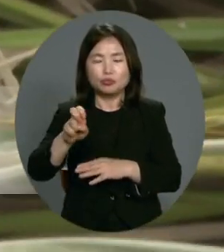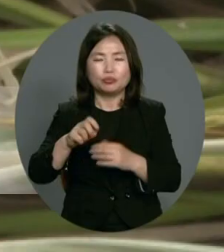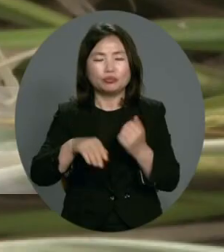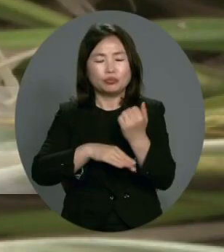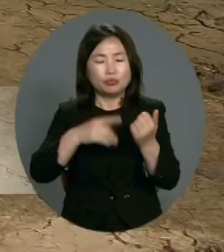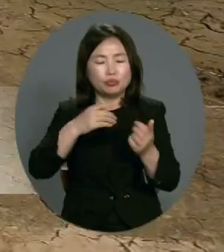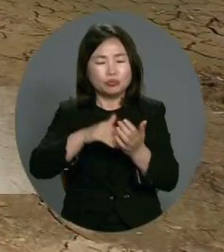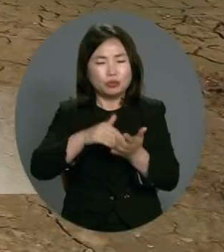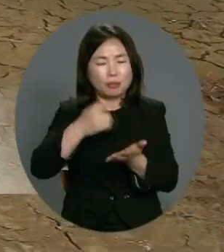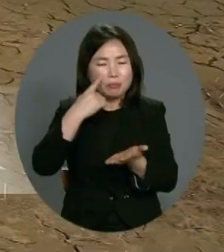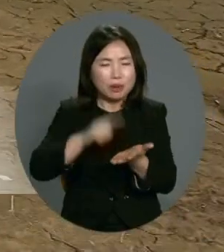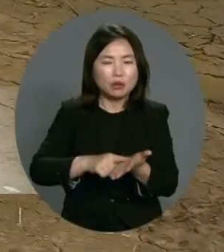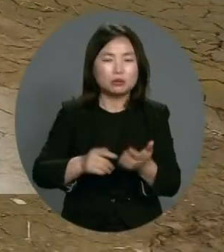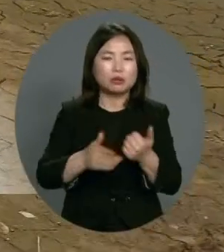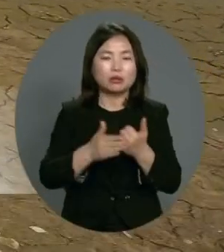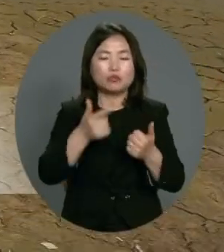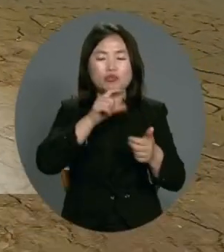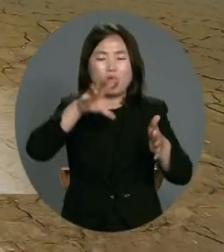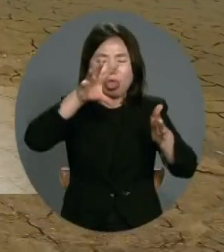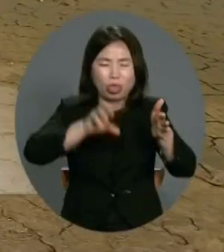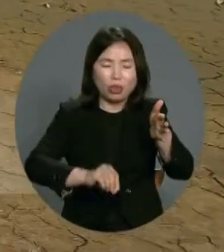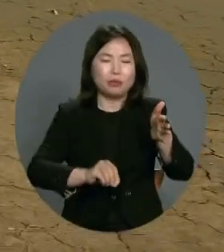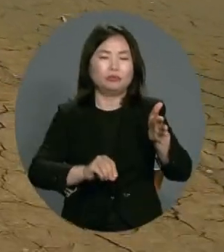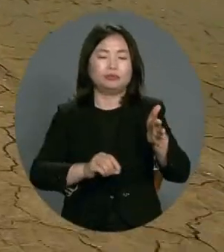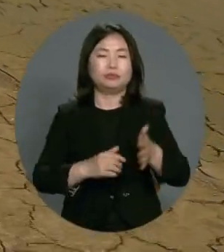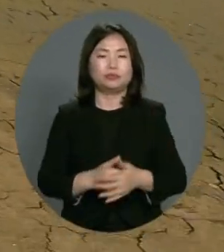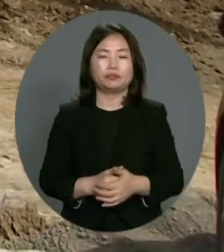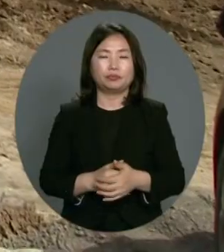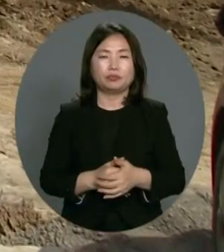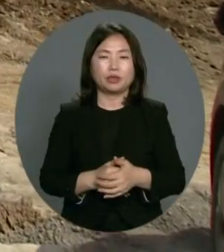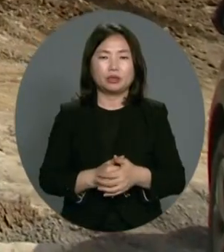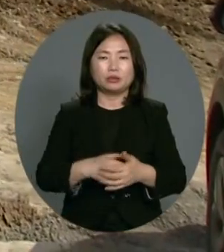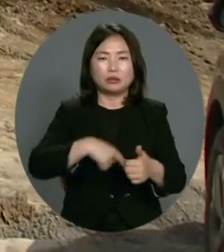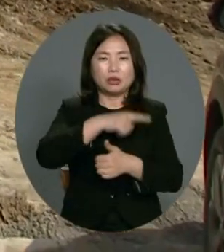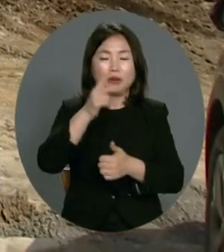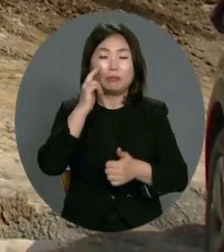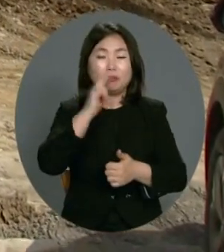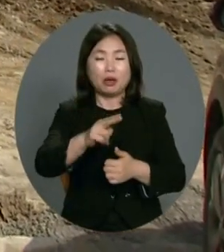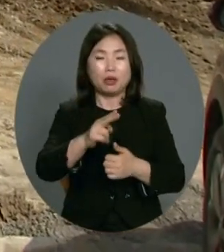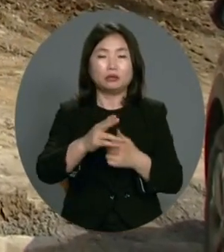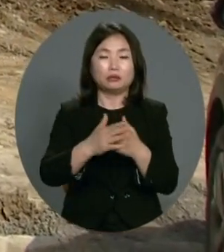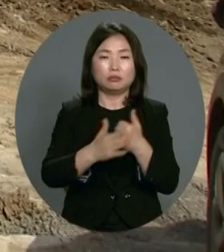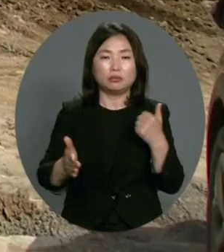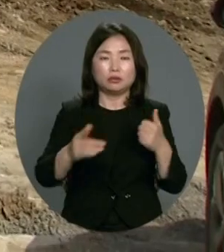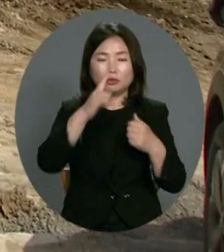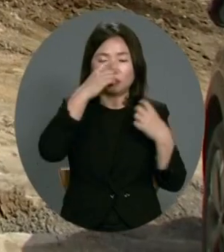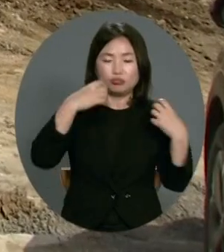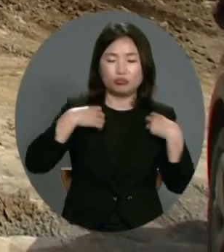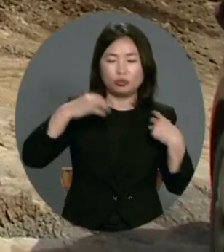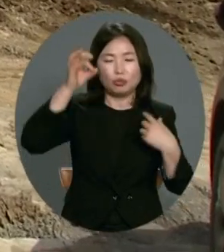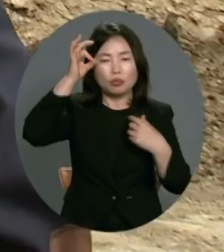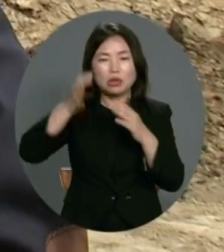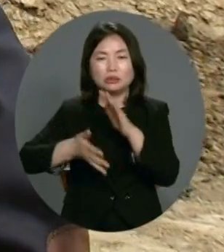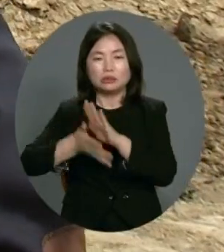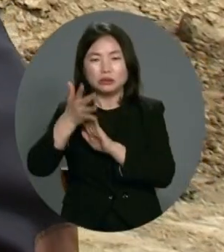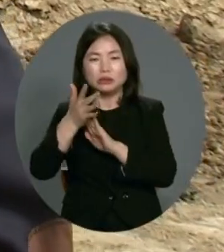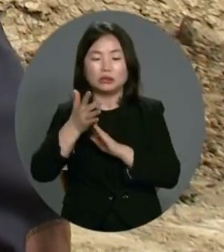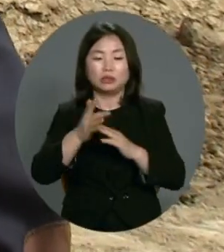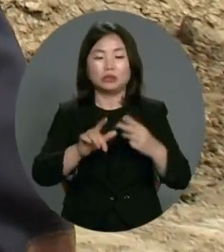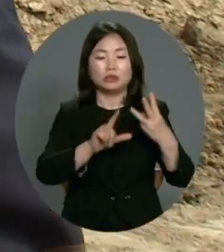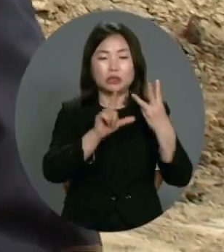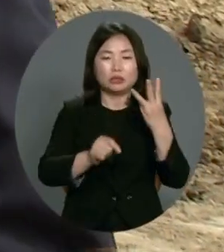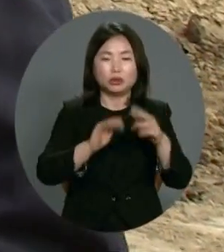검출되자 지난 2월 물을 모두 뺀 겁니다 상황이 심각하게 돌아가자 정부와 포항시는 지난달